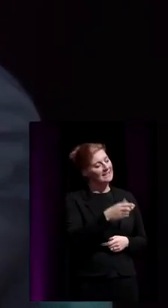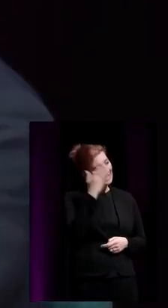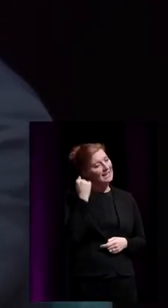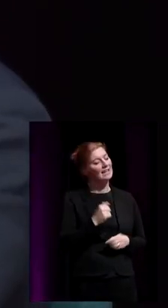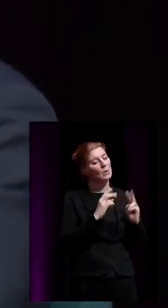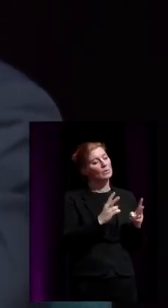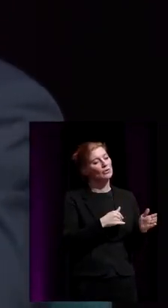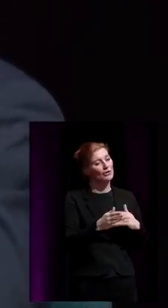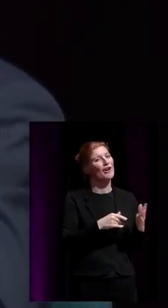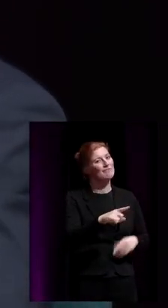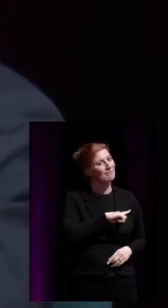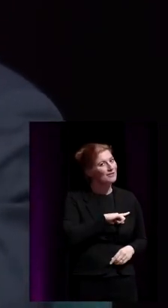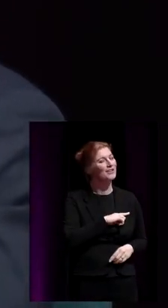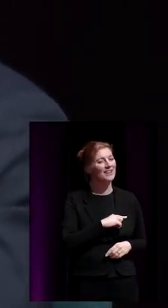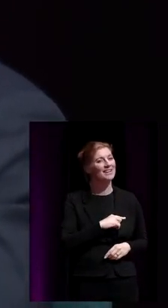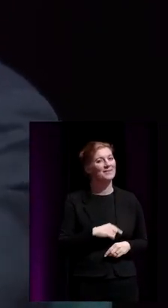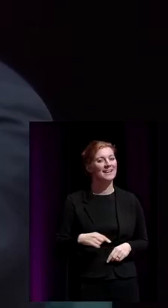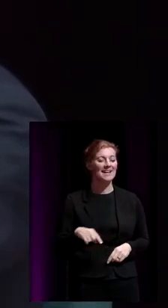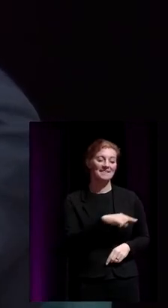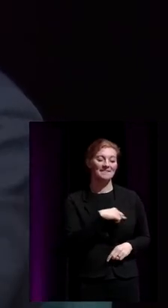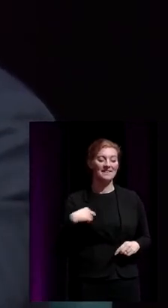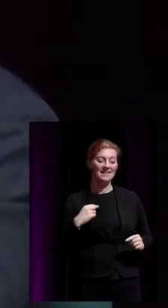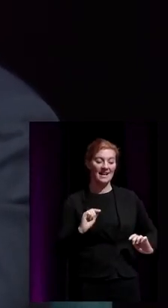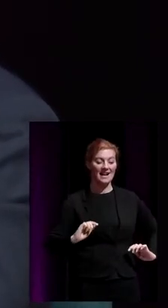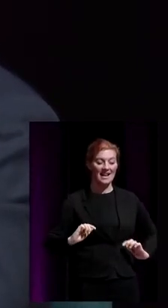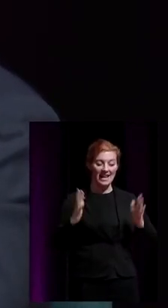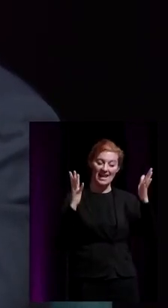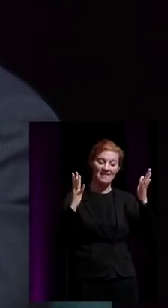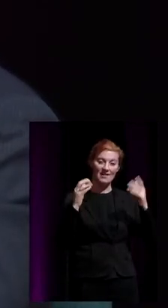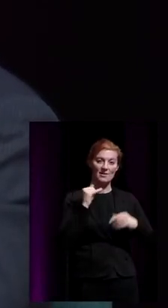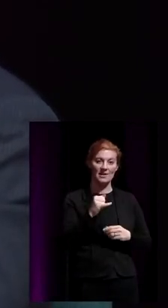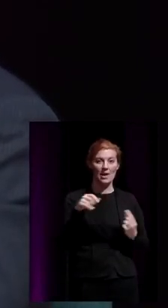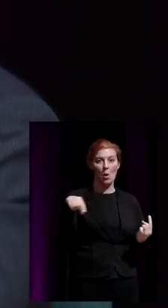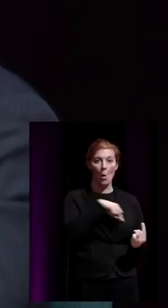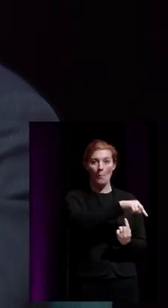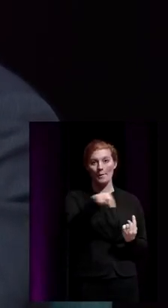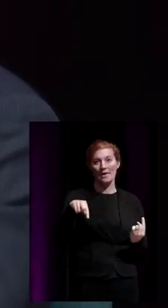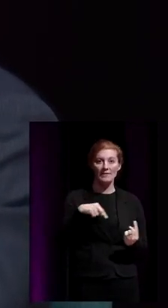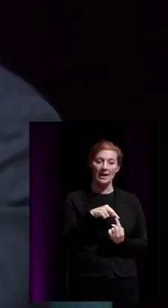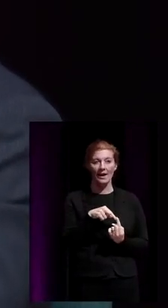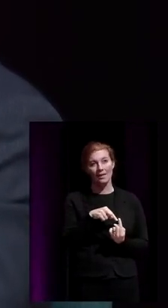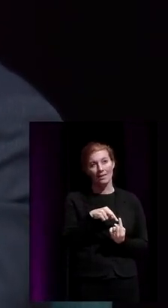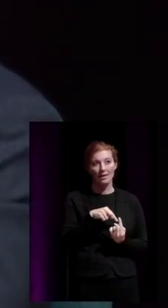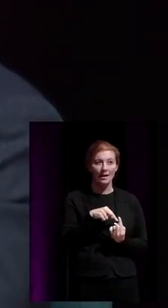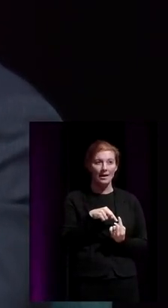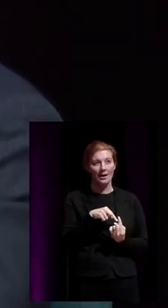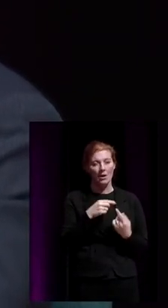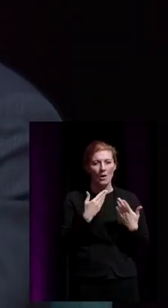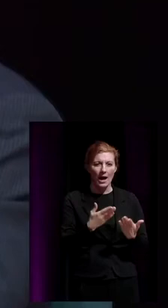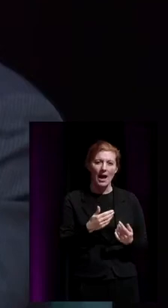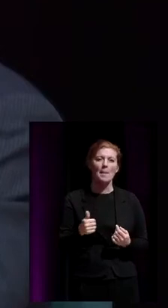ni också. Vi lever ju, om man säger, i den omgivningen och är beroende av